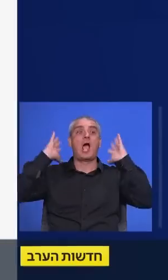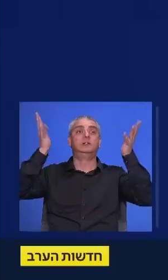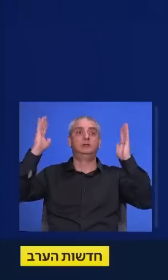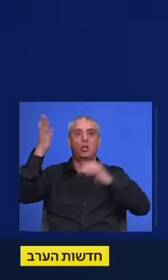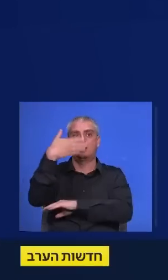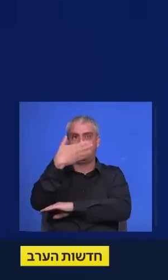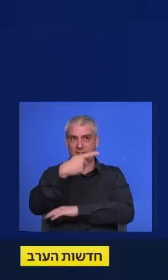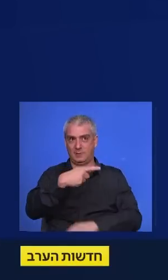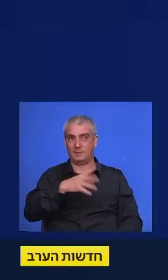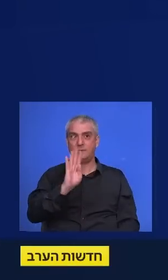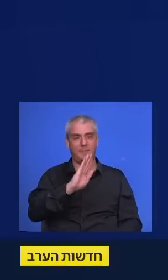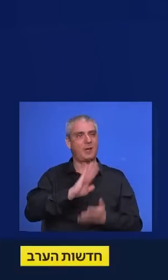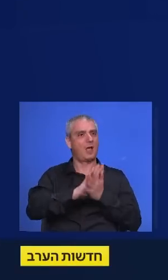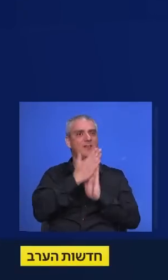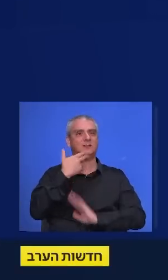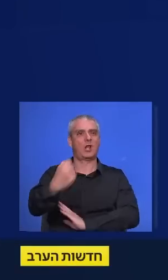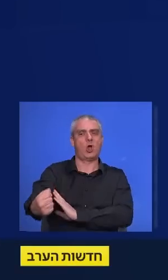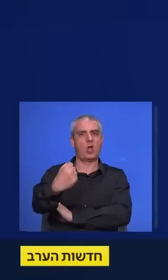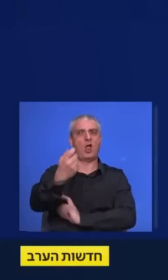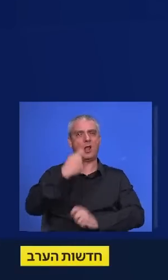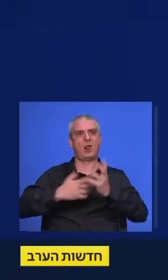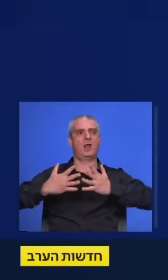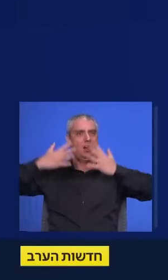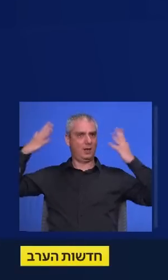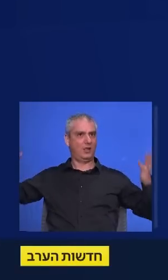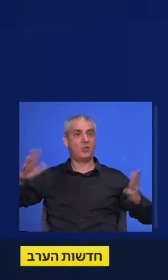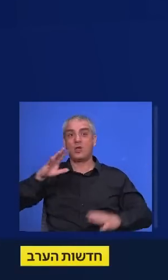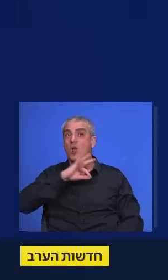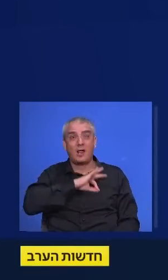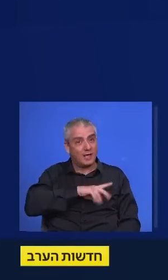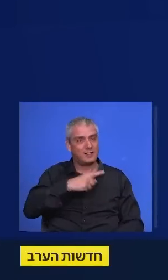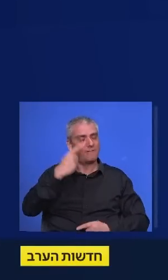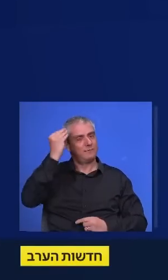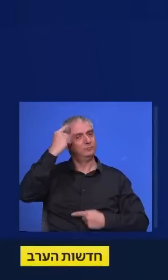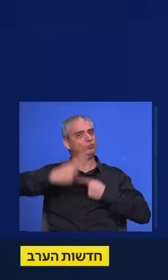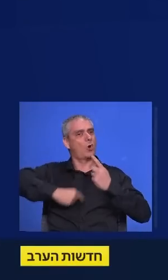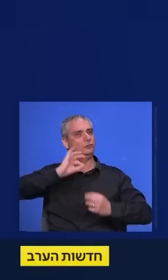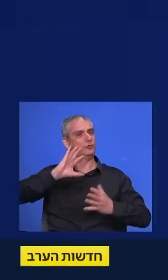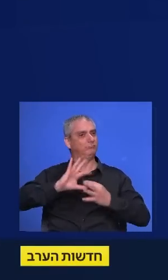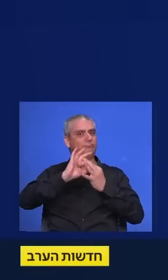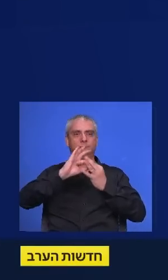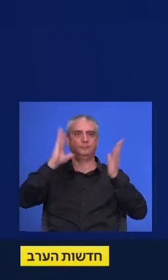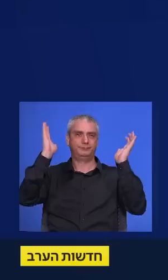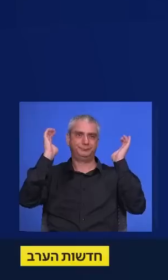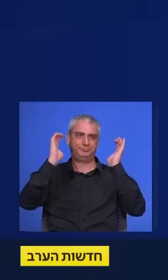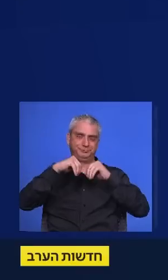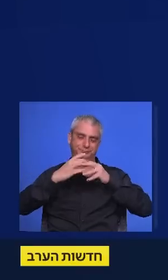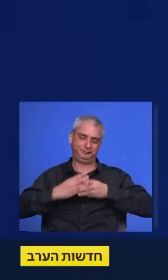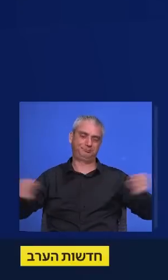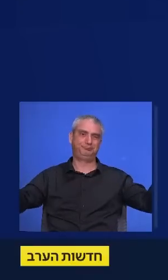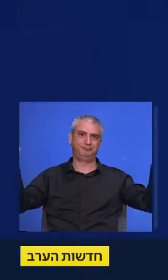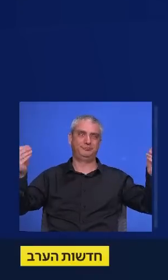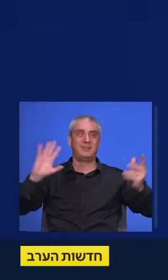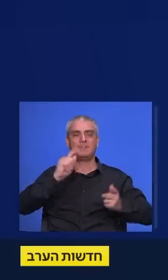המדינה. נתניהו הפך את ישראל לכוח כלכלי גדול, אך כל הקרדיט הזה והמורשת הנלווית אליו ירדו לטמיון